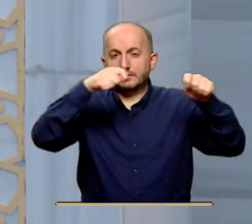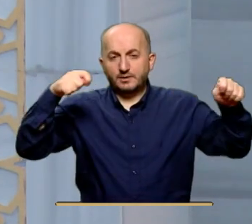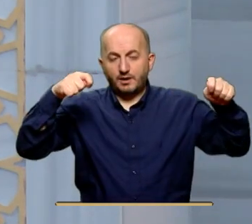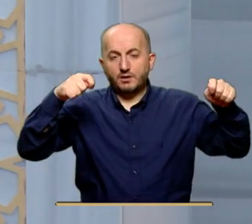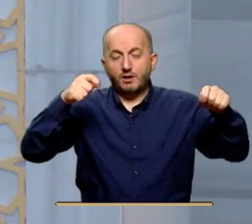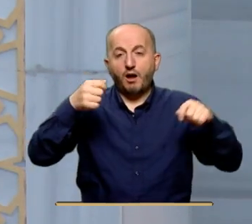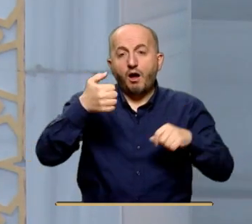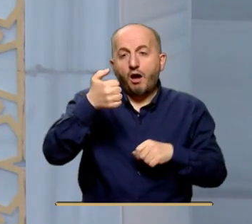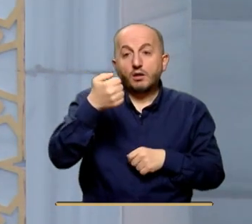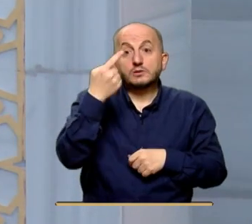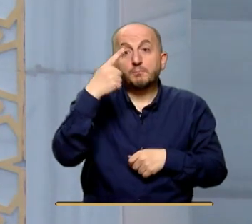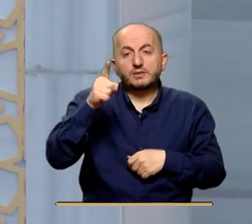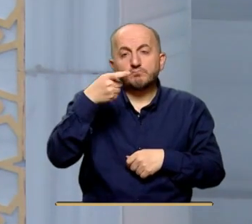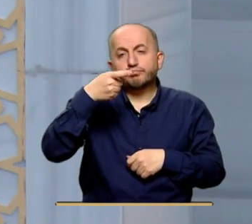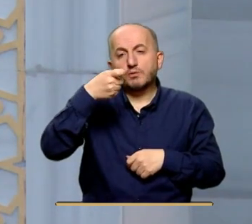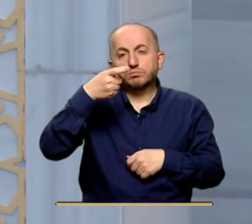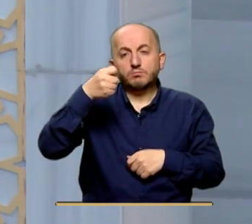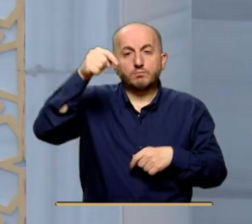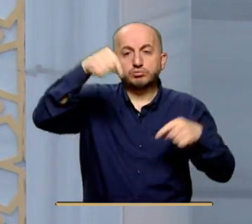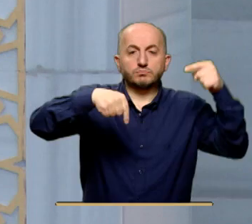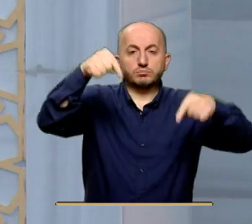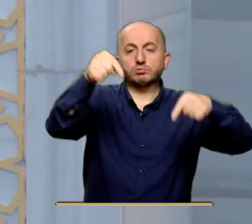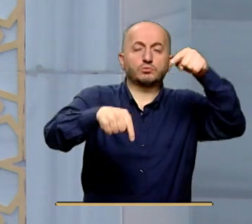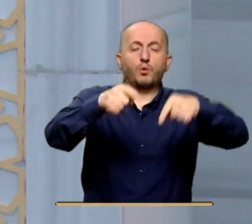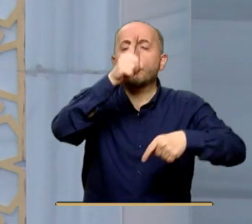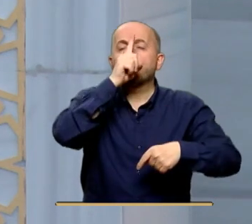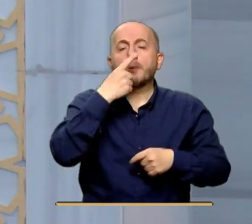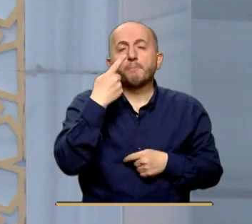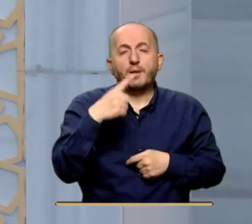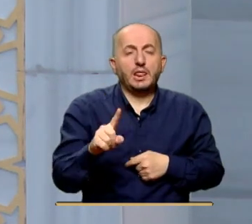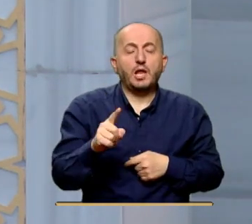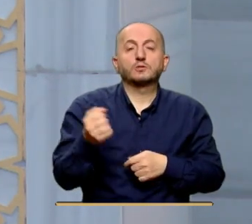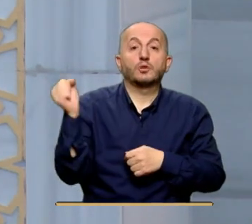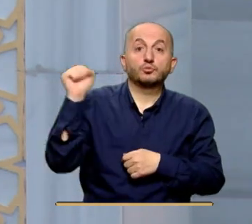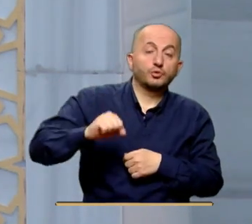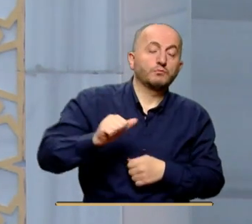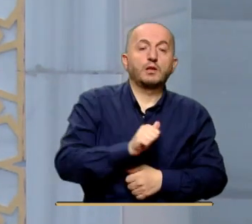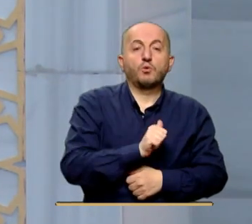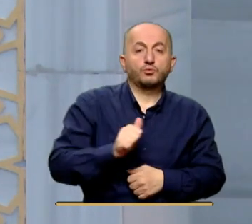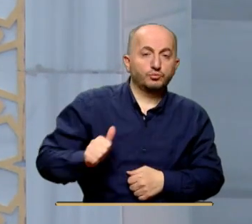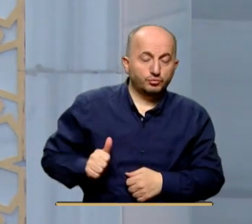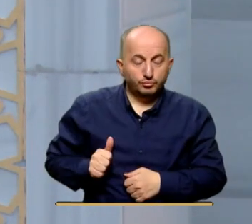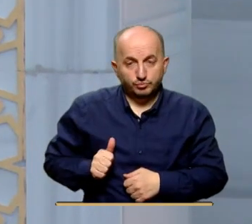6000 merminin düştüğü, yüz binlerce düşman ordusunun